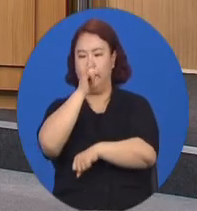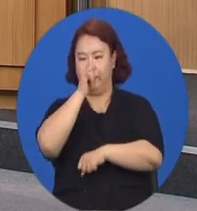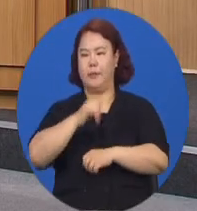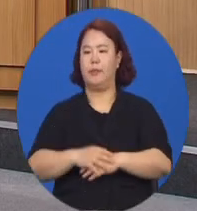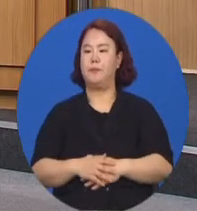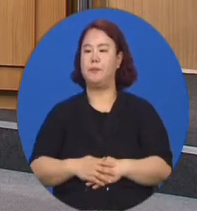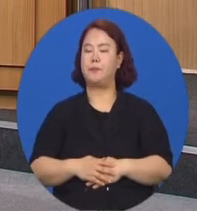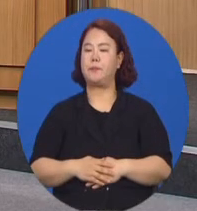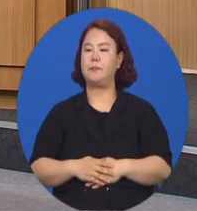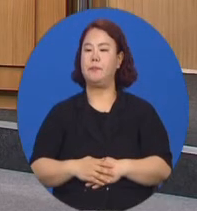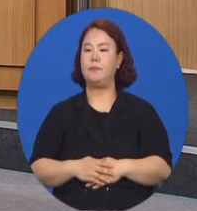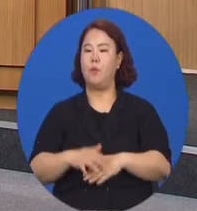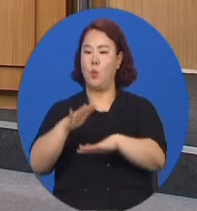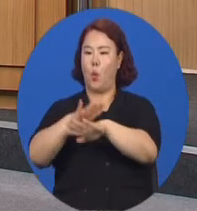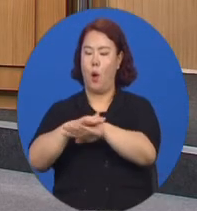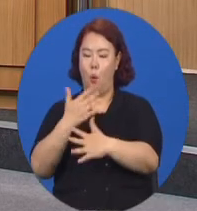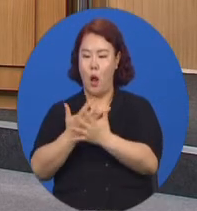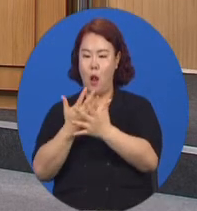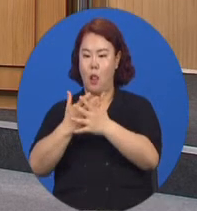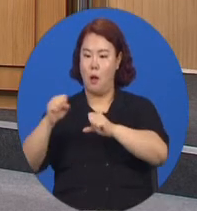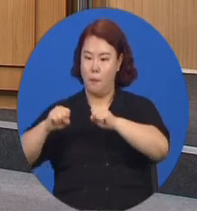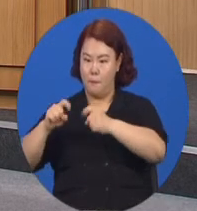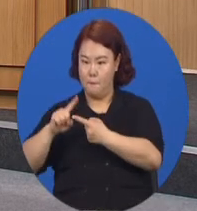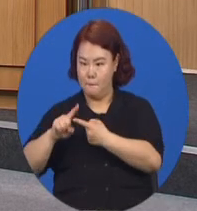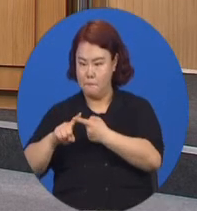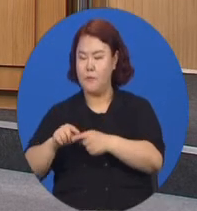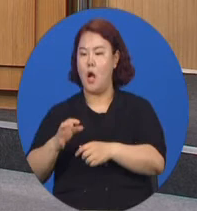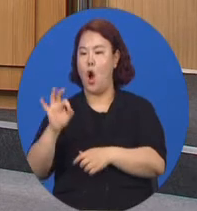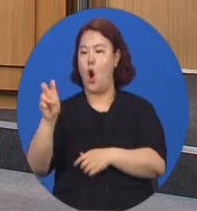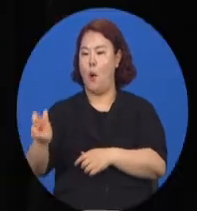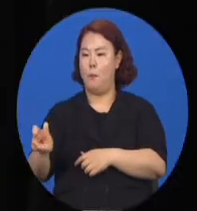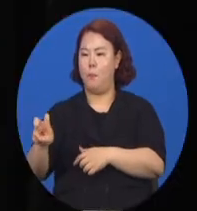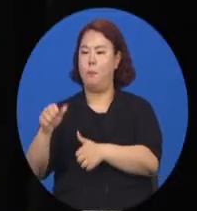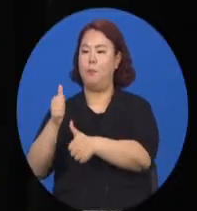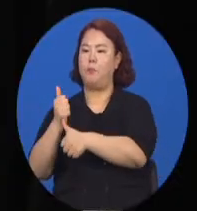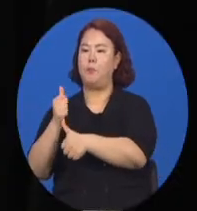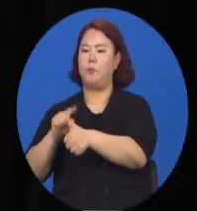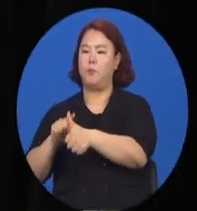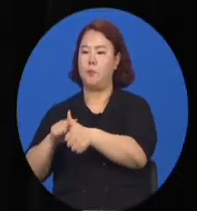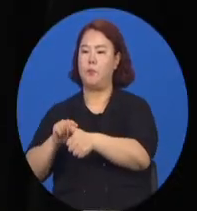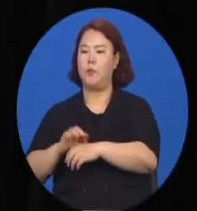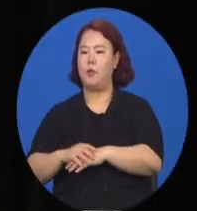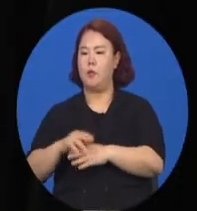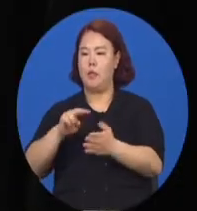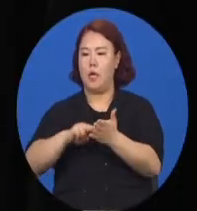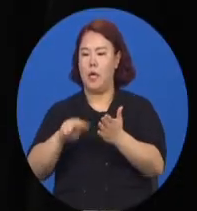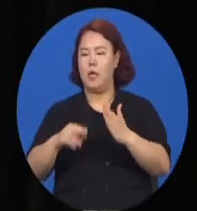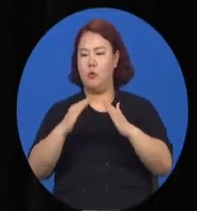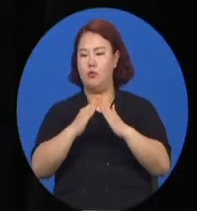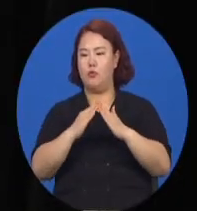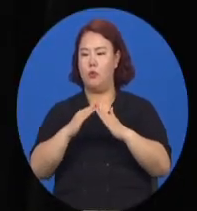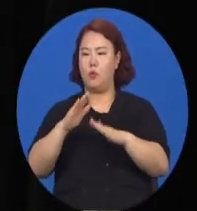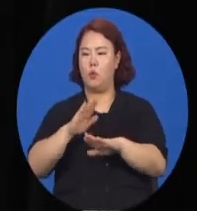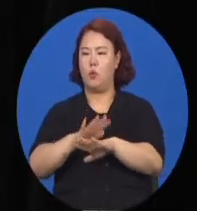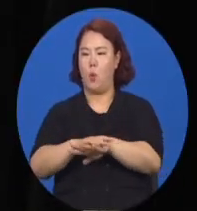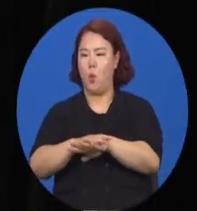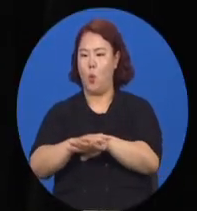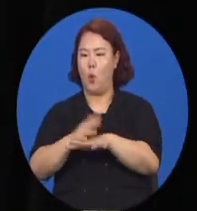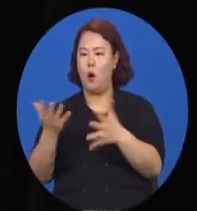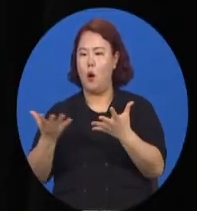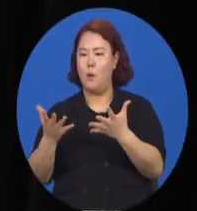됐습니다. 자, 농업 활성화 방안 계속해서 엄재창 후보의 답변 듣겠습니다. 네, 저희 단양군 농업의 가장 큰